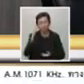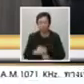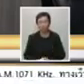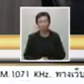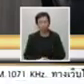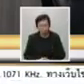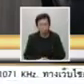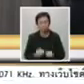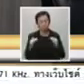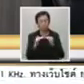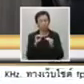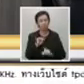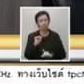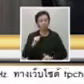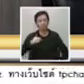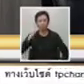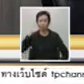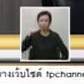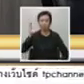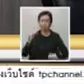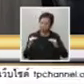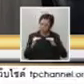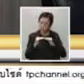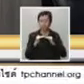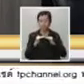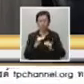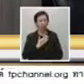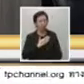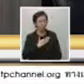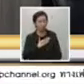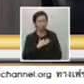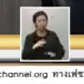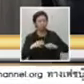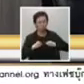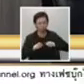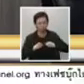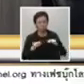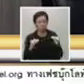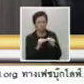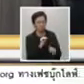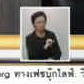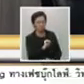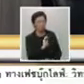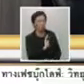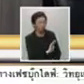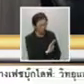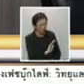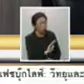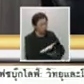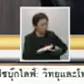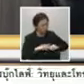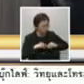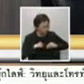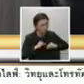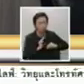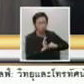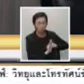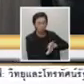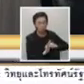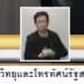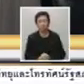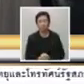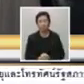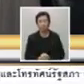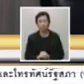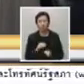ต้องใช้สิทธิ์ส.ส.ซึ่งเราก็ต้องเคารพว่าสิทธินั้นมีจริงเราก็เคารพท่านเมื่อสมาชิกท่านใดไม่ว่าจะ